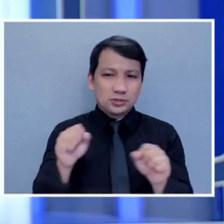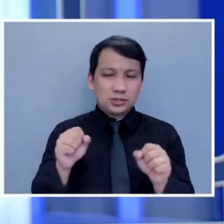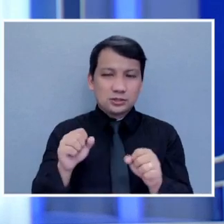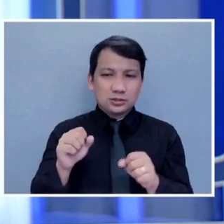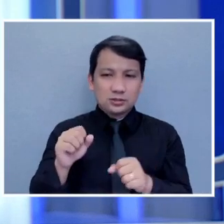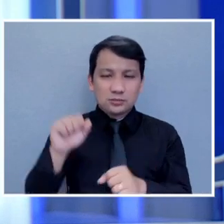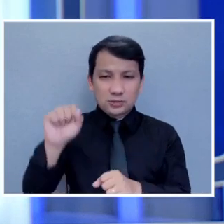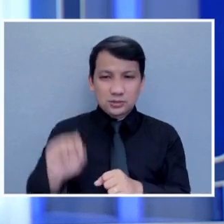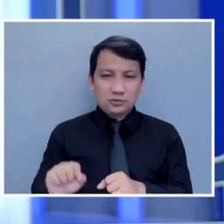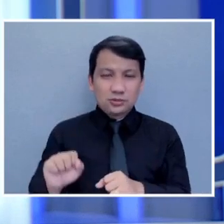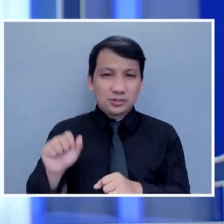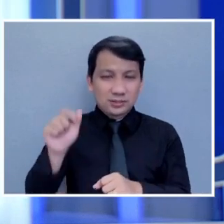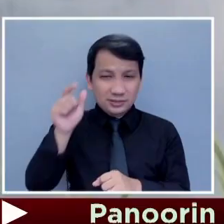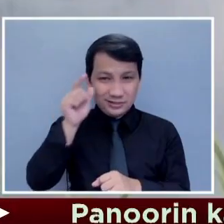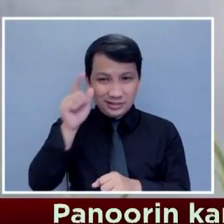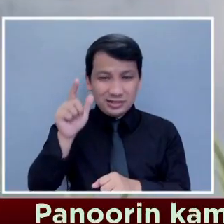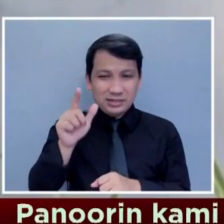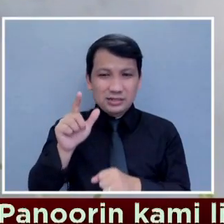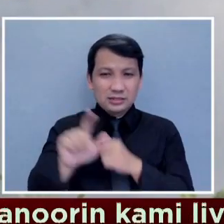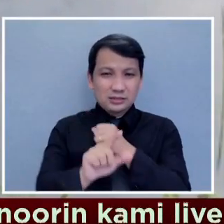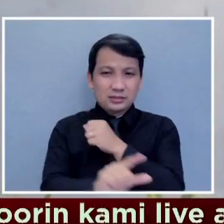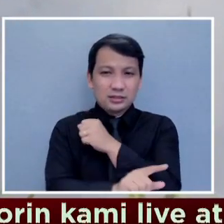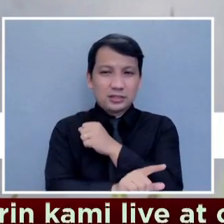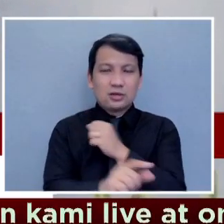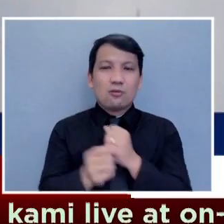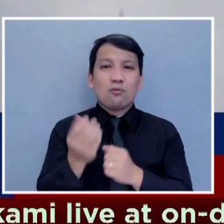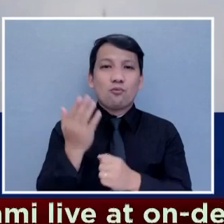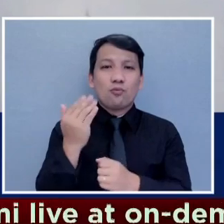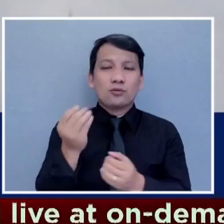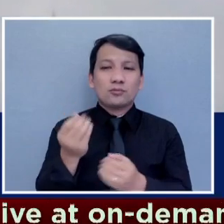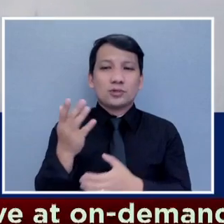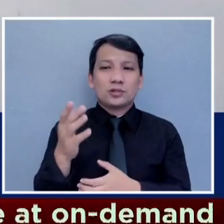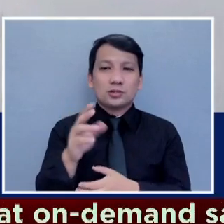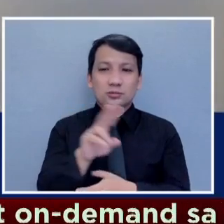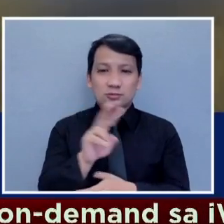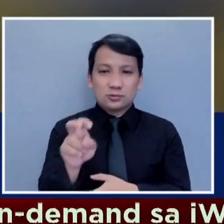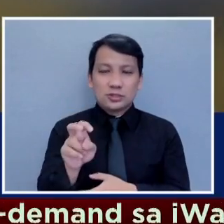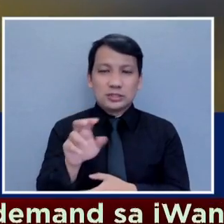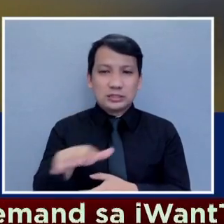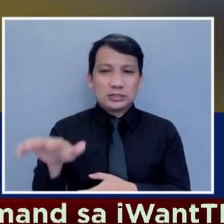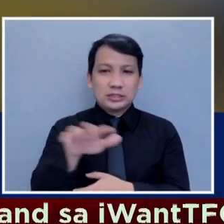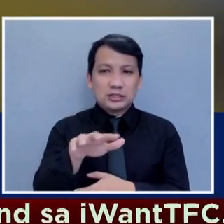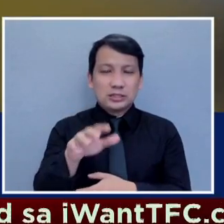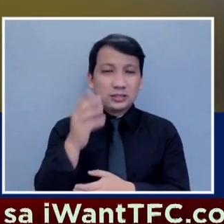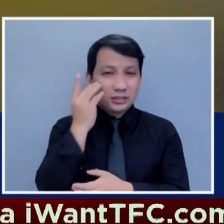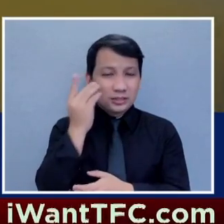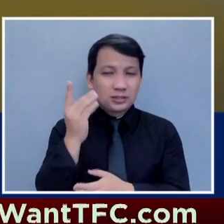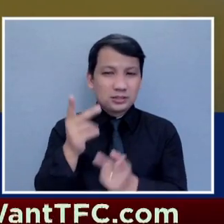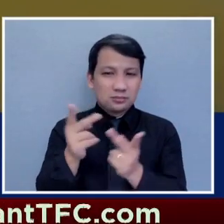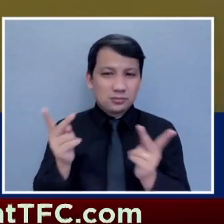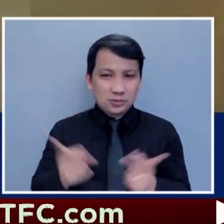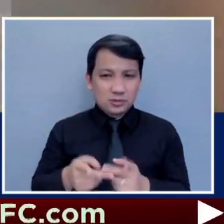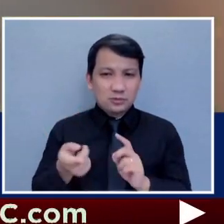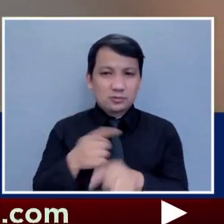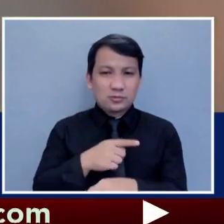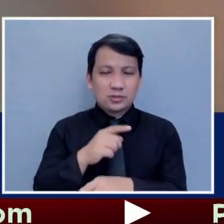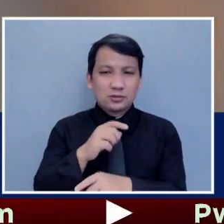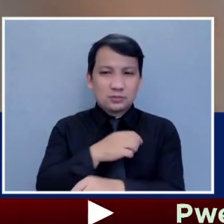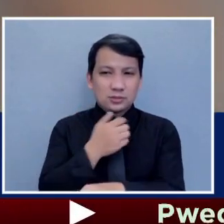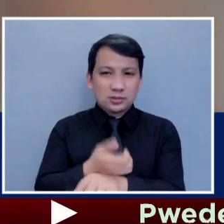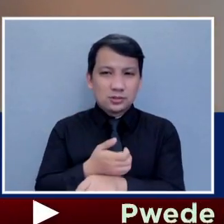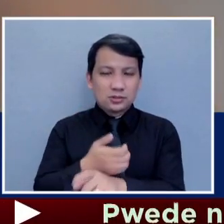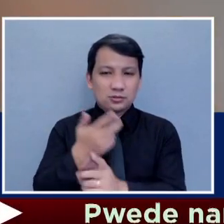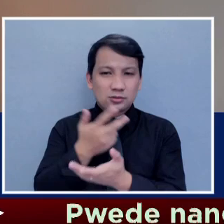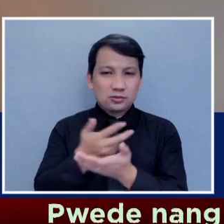Southern Leyte. Ito ay matapos umabot na sa mahigit 200 ang kaso ng dengue sa lugar mula Enero hanggang nitong ikatlong linggo